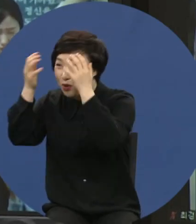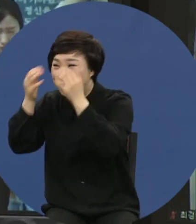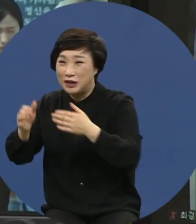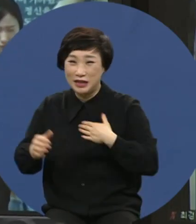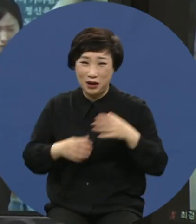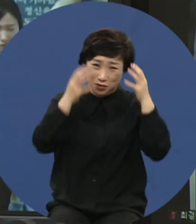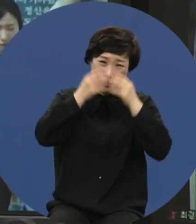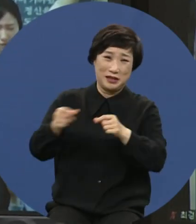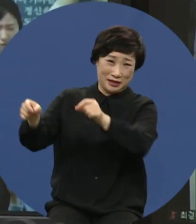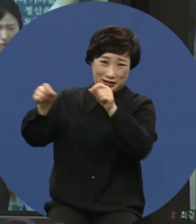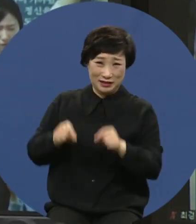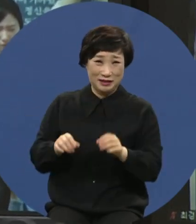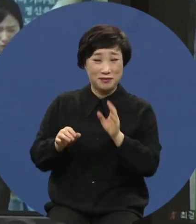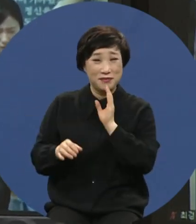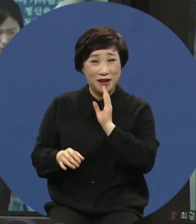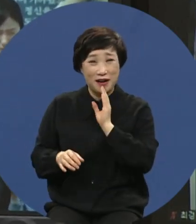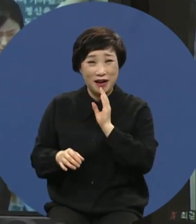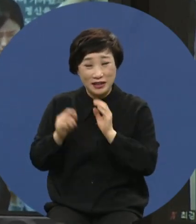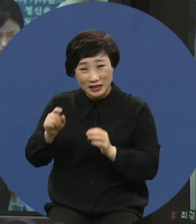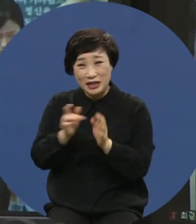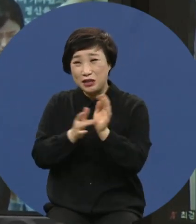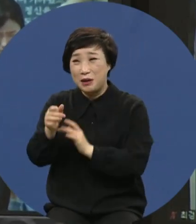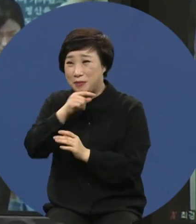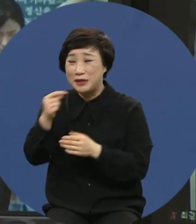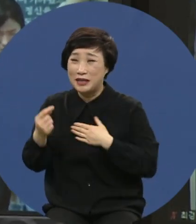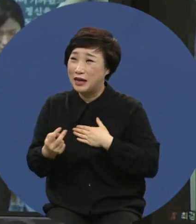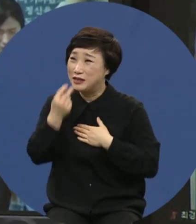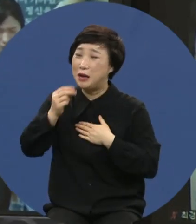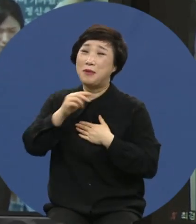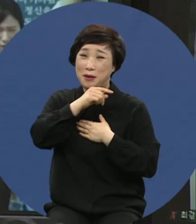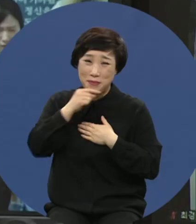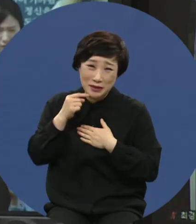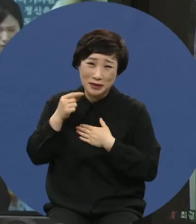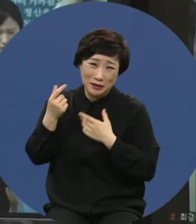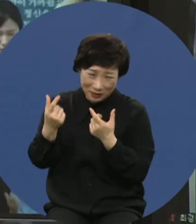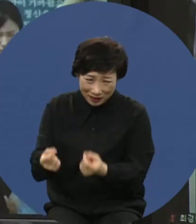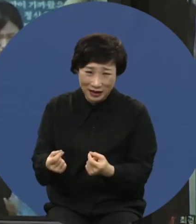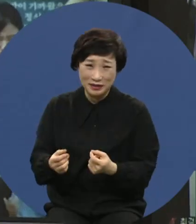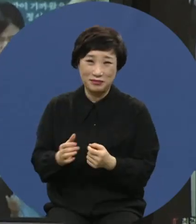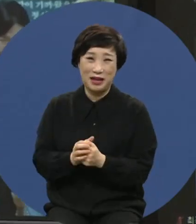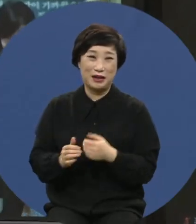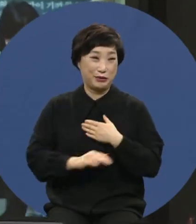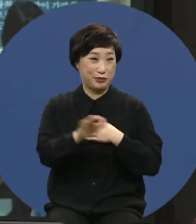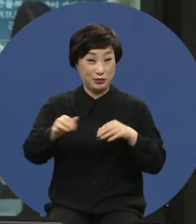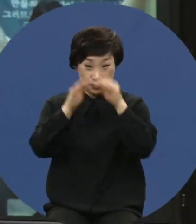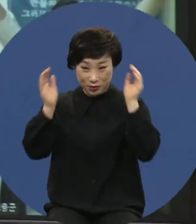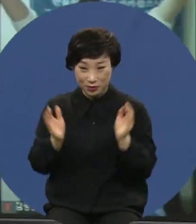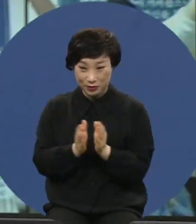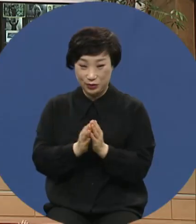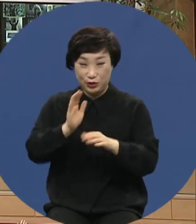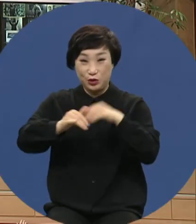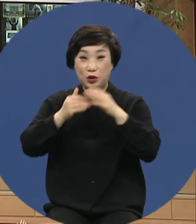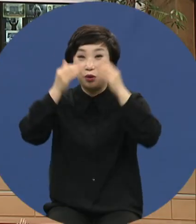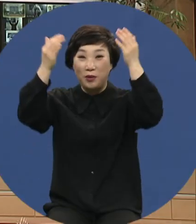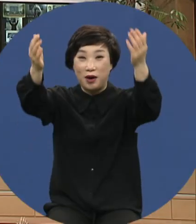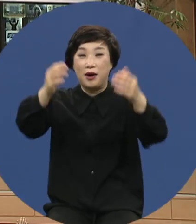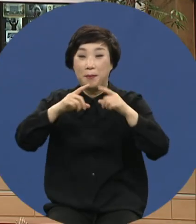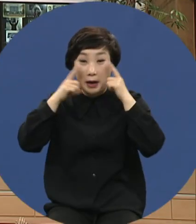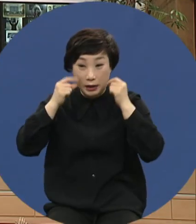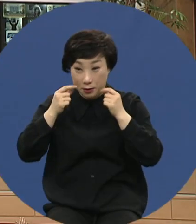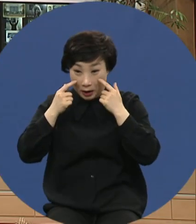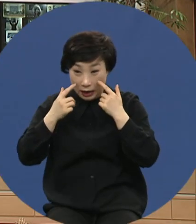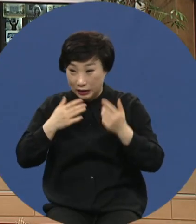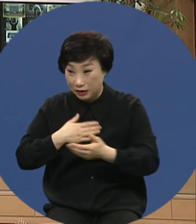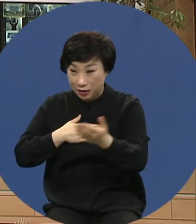고난은 나의 고난입니다. 그 피는 나의 생명의 피입니다. 우리 모두 두 손 번쩍 들고 마스크